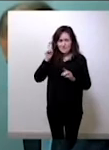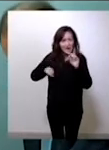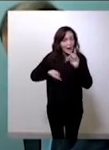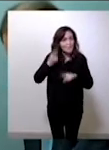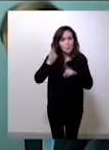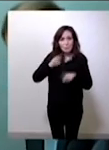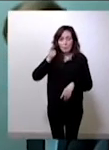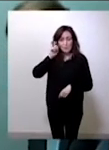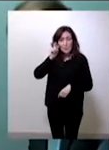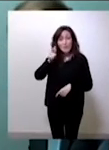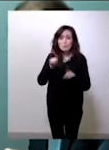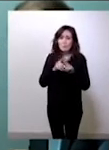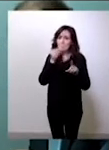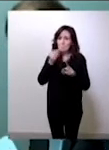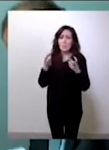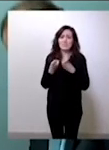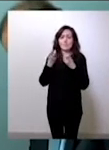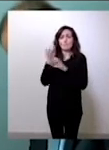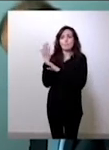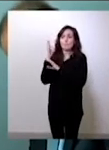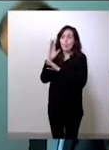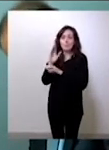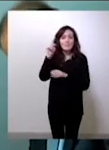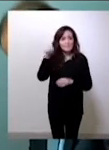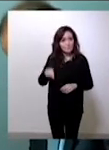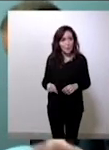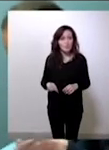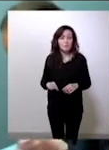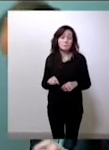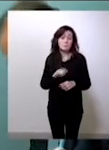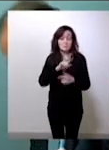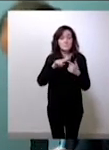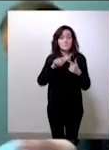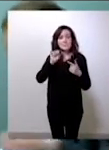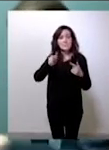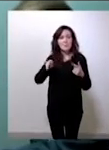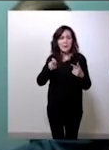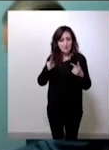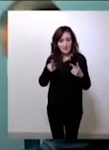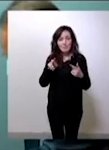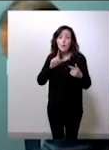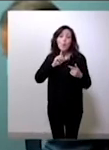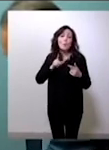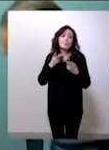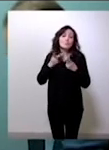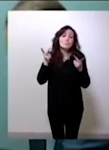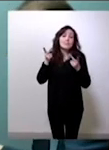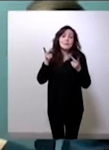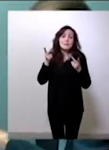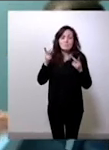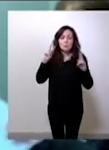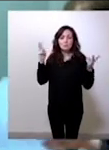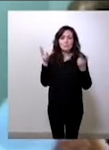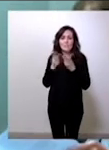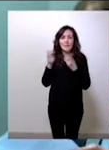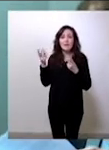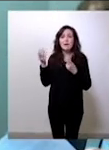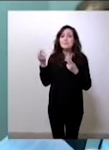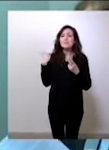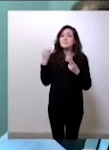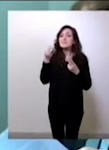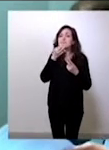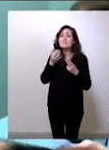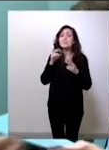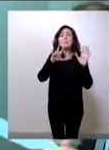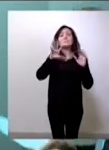et d'exemplarité. Par ailleurs, le spazer et la commande publique au sens large, et Bernard a rappelé le chiffre, 85 millions d'euros d'achats par